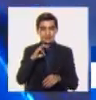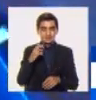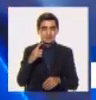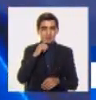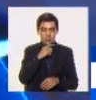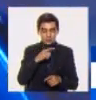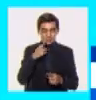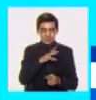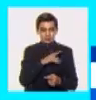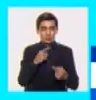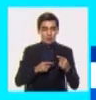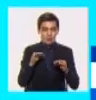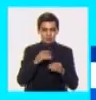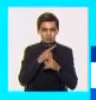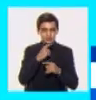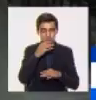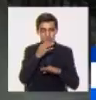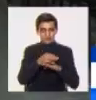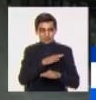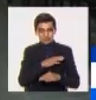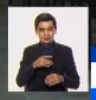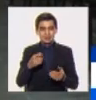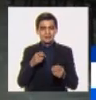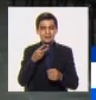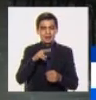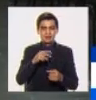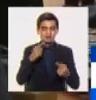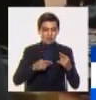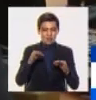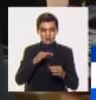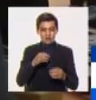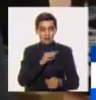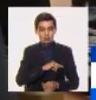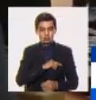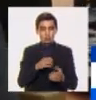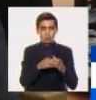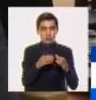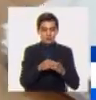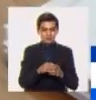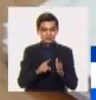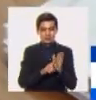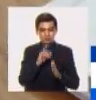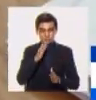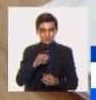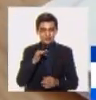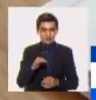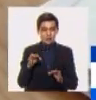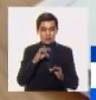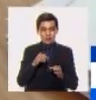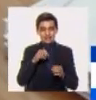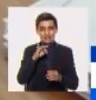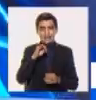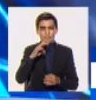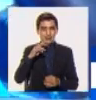на споры и сообщили, что для решения задачи создадут рабочую группу, которая разработает приемлемую схему для прогрессивной шкалы